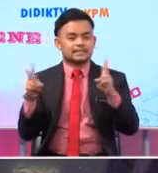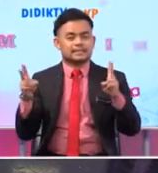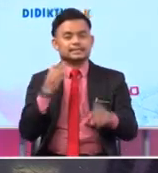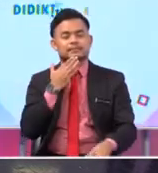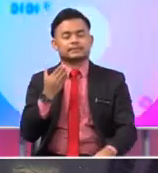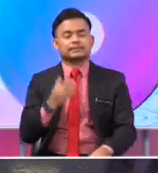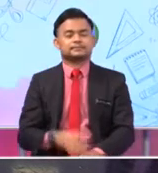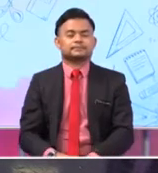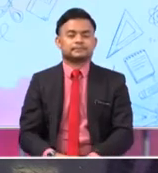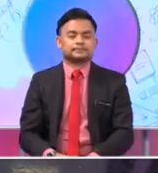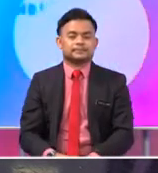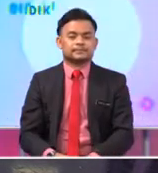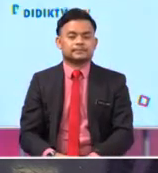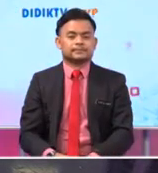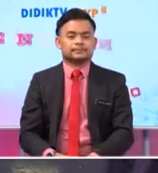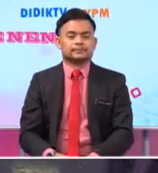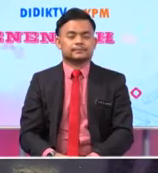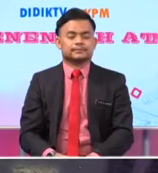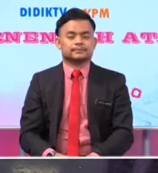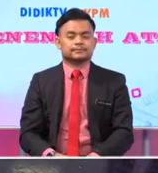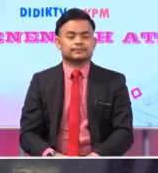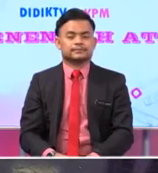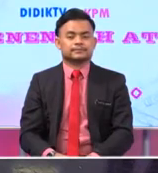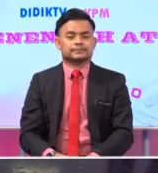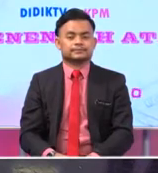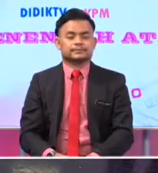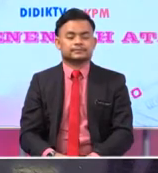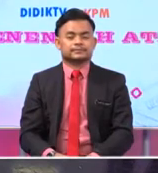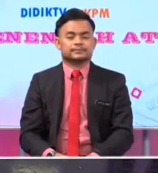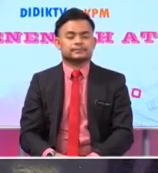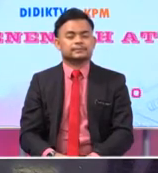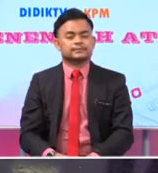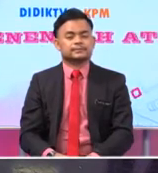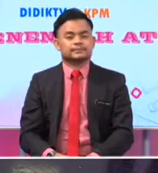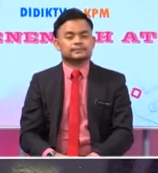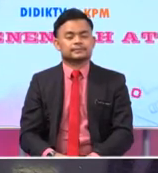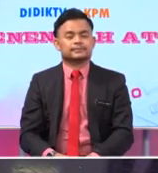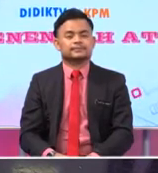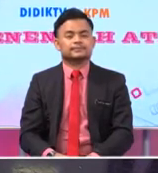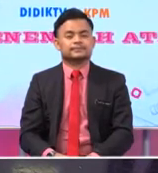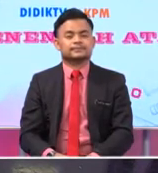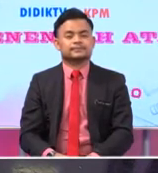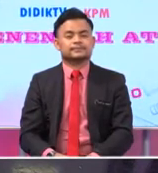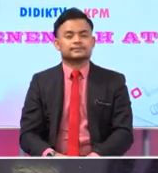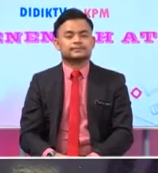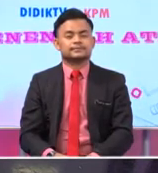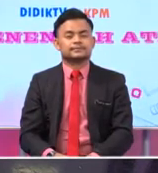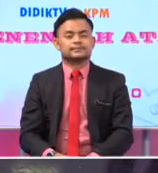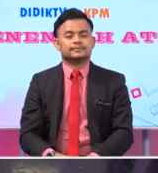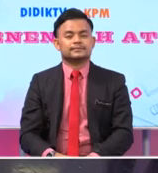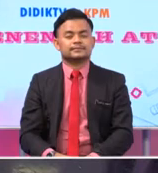mencegah memberi pun dapat mengikuti apa pembelajaran pada hari ini dengan Baiklah oke amin alhamdulillah